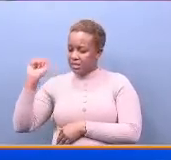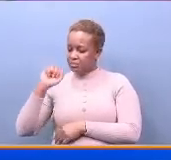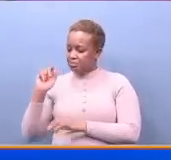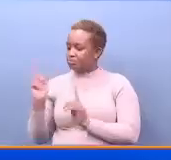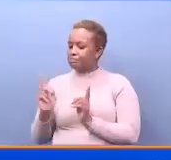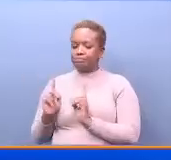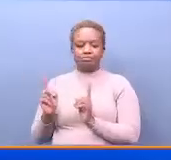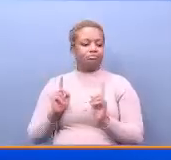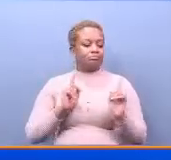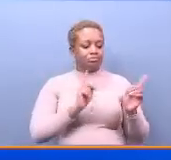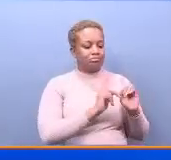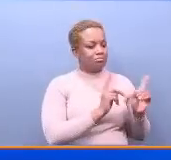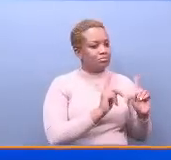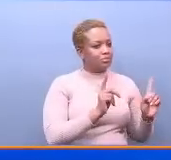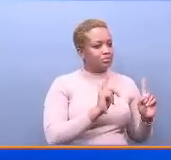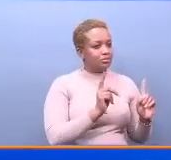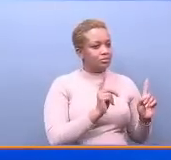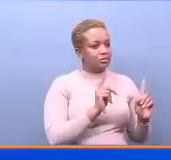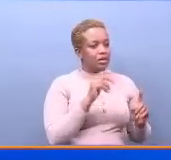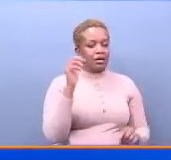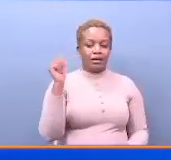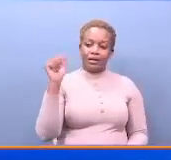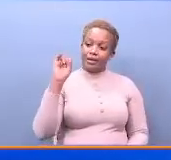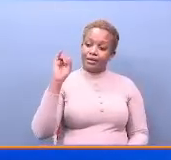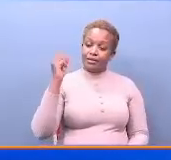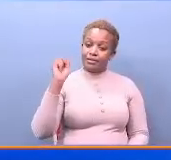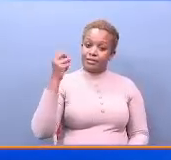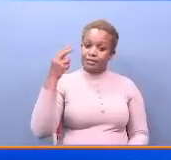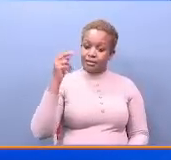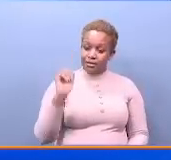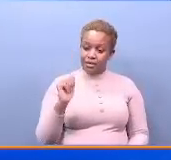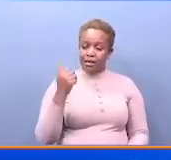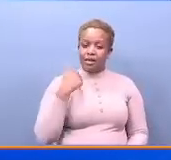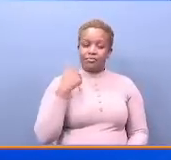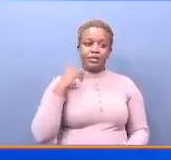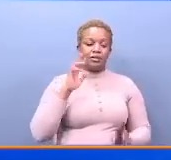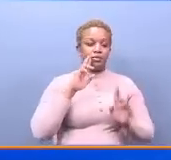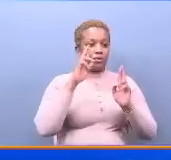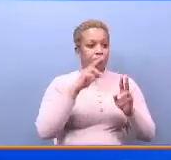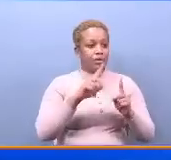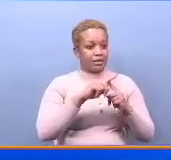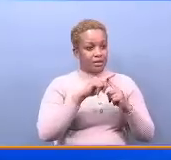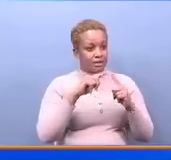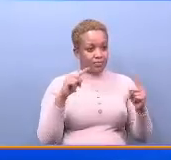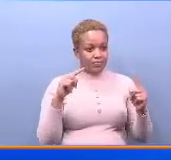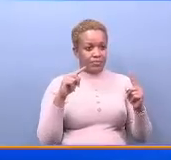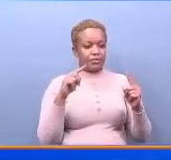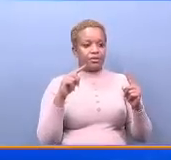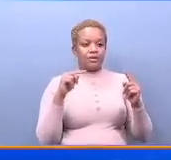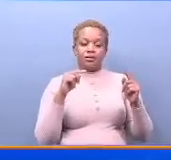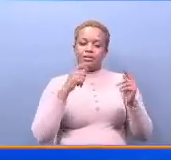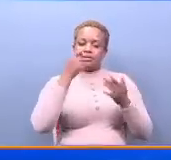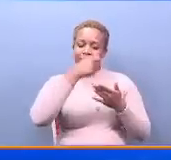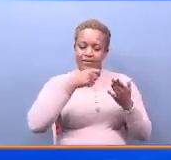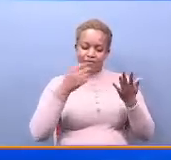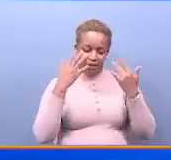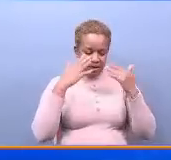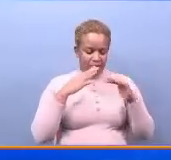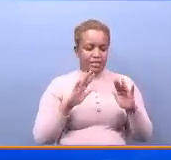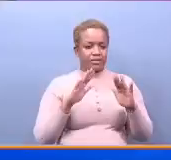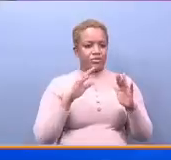kisiasa. Na dada yangu Aisha Jumwa, akona kesi ya mestakiwa na mada. Amesaidiwa na mahakama leo wakue kwa debe. Kuna mtu ameingilia